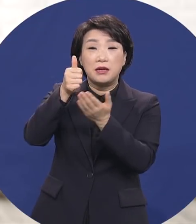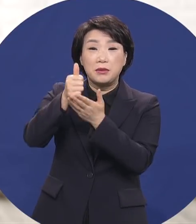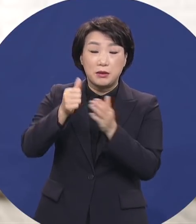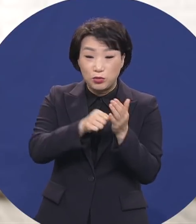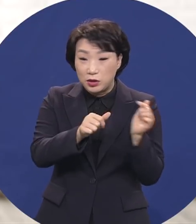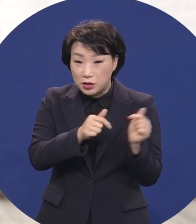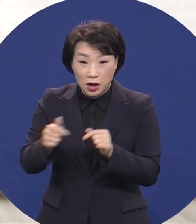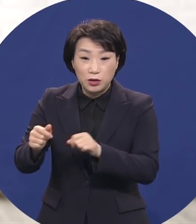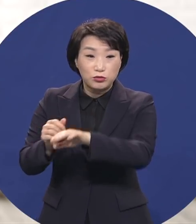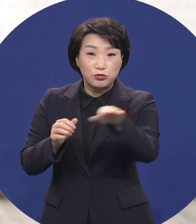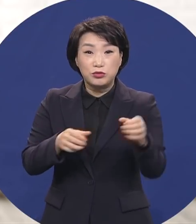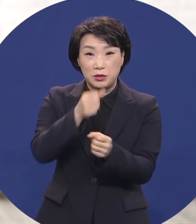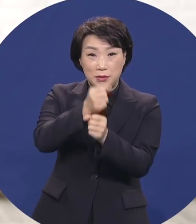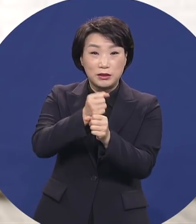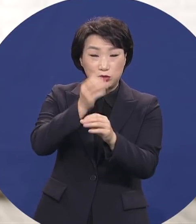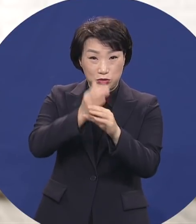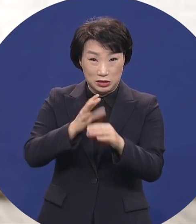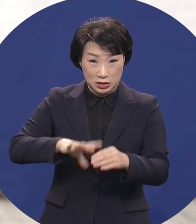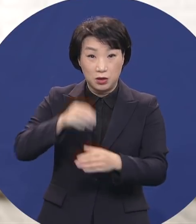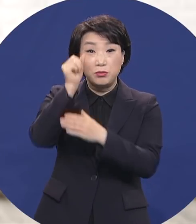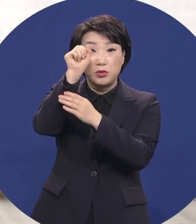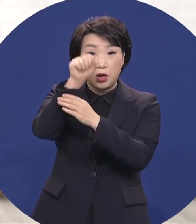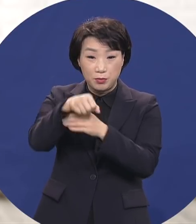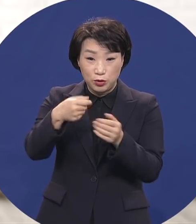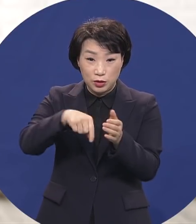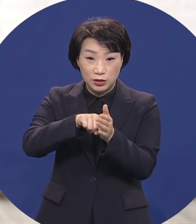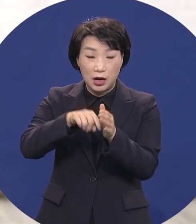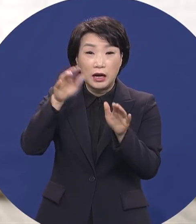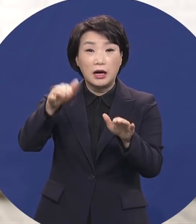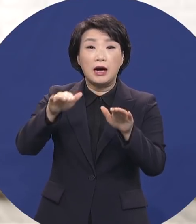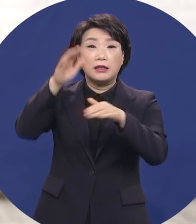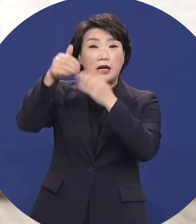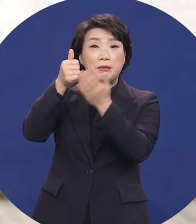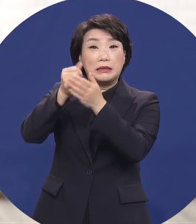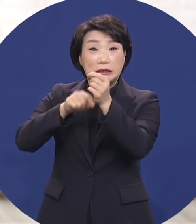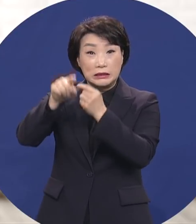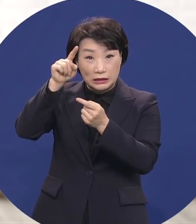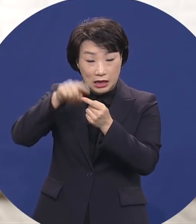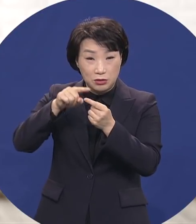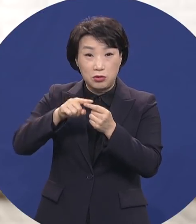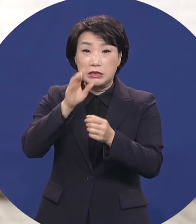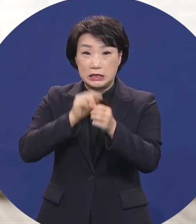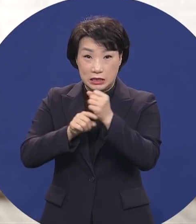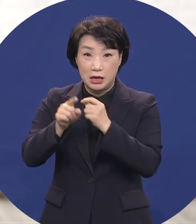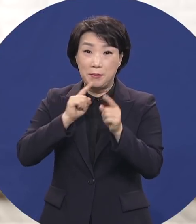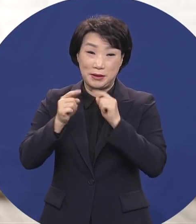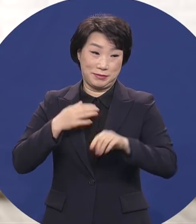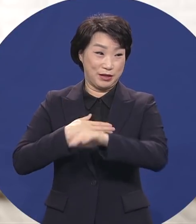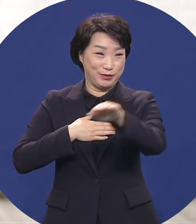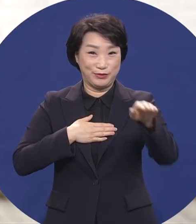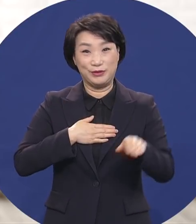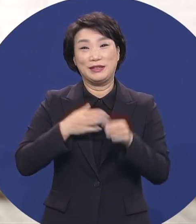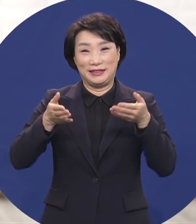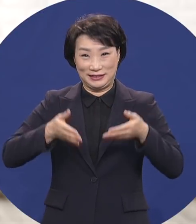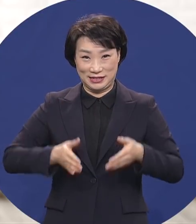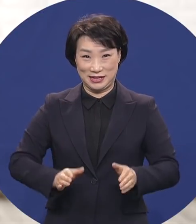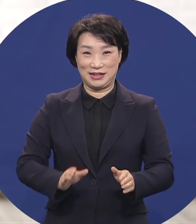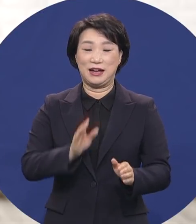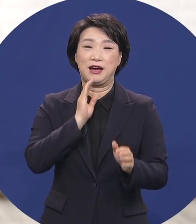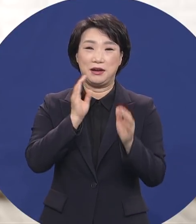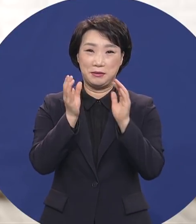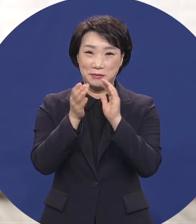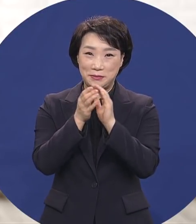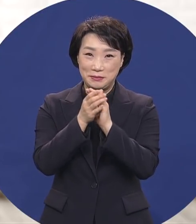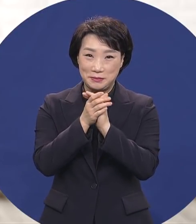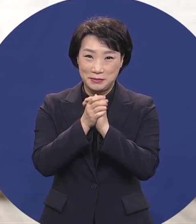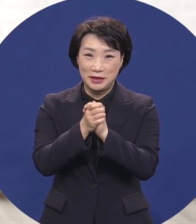중에 우리로 한 천열매가 되게 하시려고 자기의 뜻을 쫓아 진리의 말씀으로 우리를 낳으셨느니라.